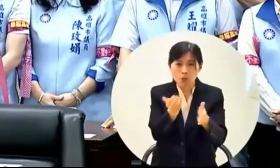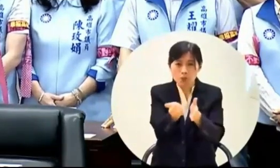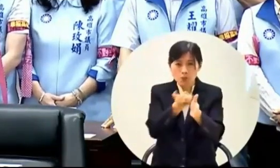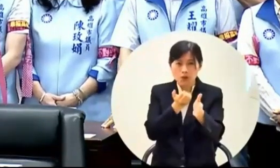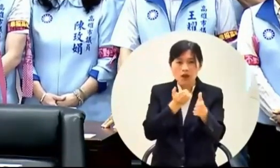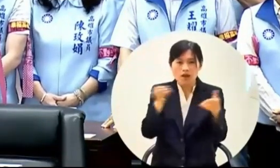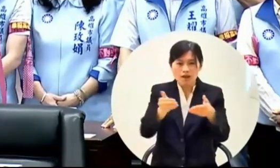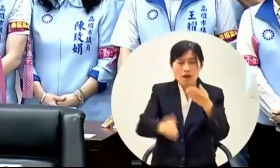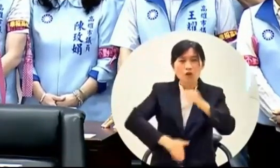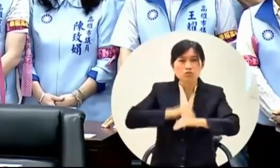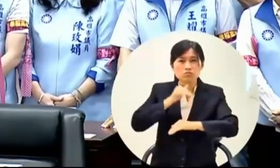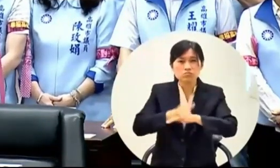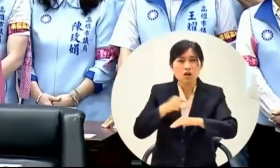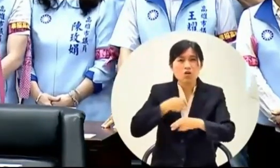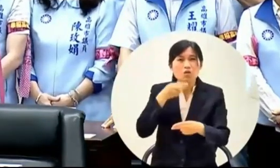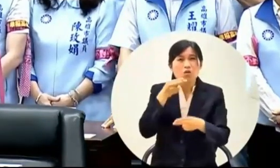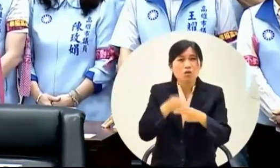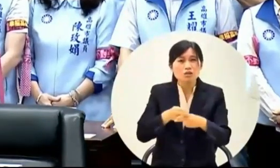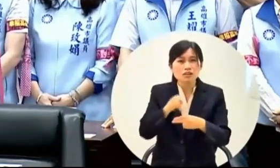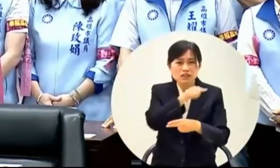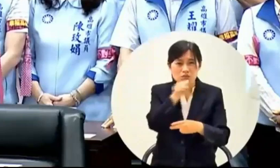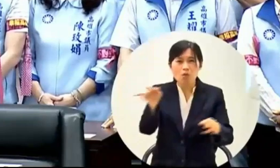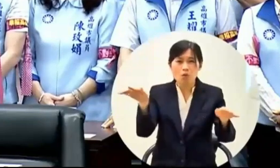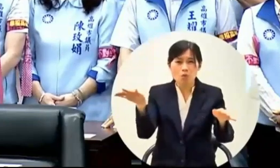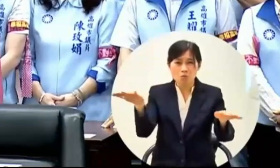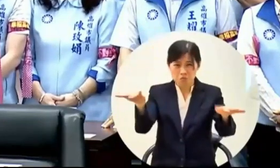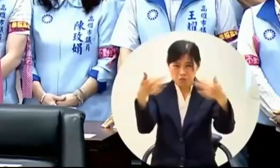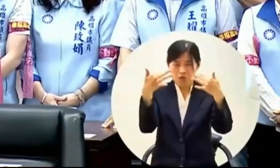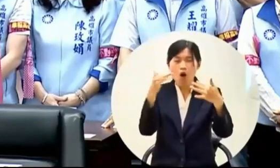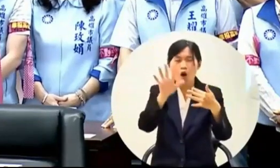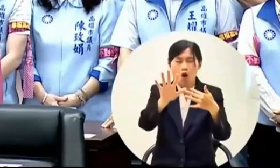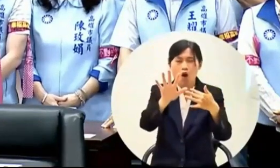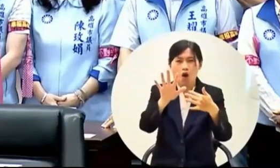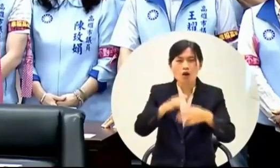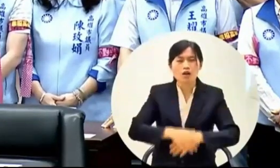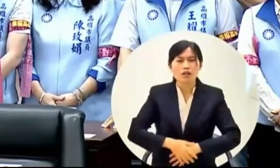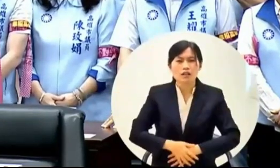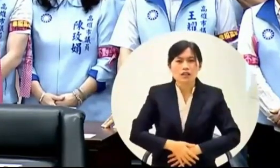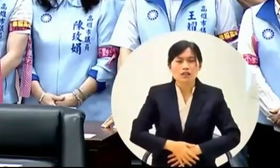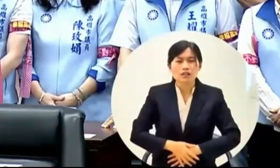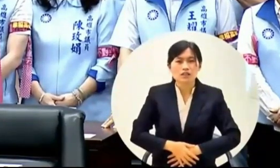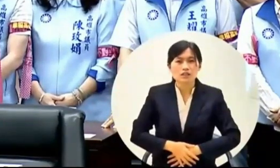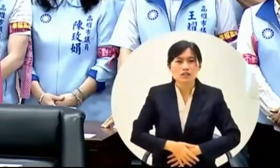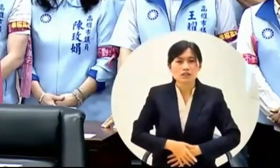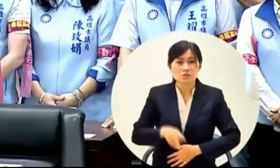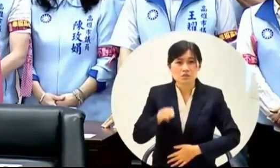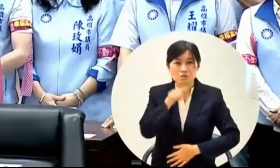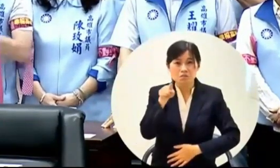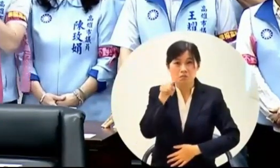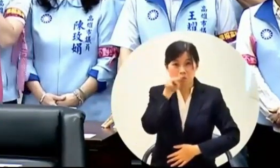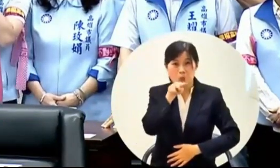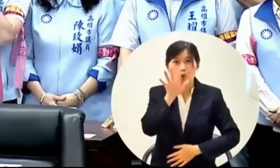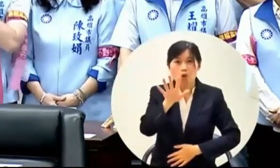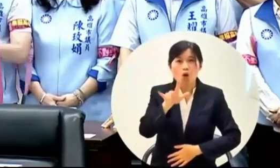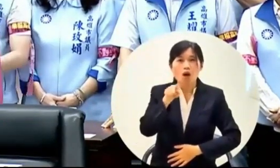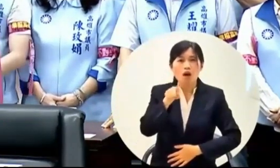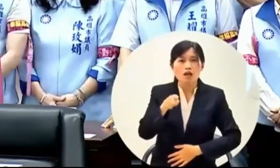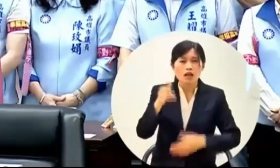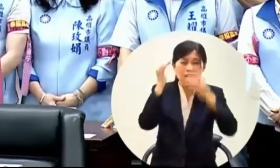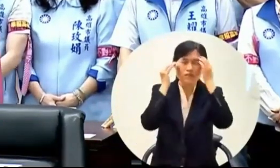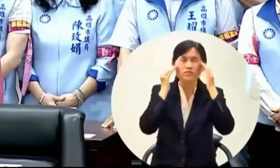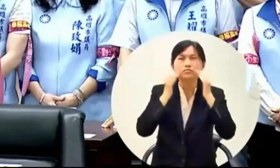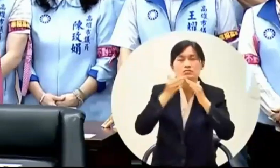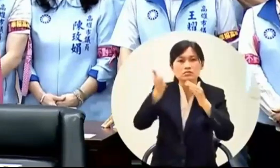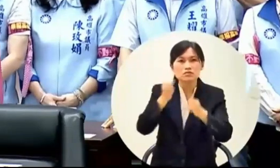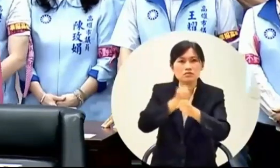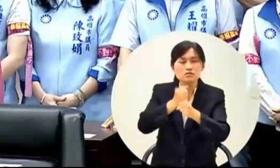成，我相信这是大家有目共睹的。那我觉得韩国瑜市长什么都对，什么都做得很